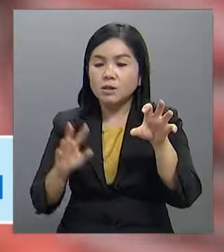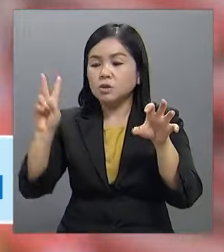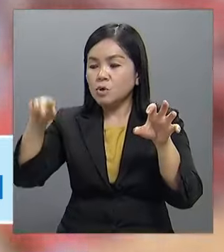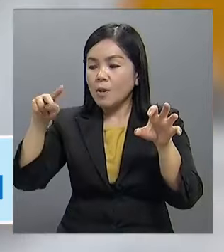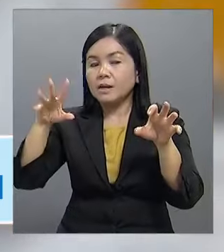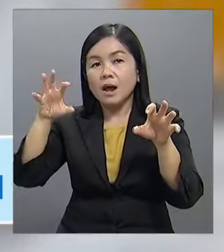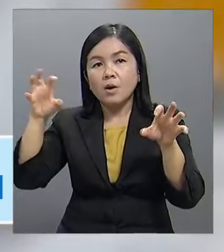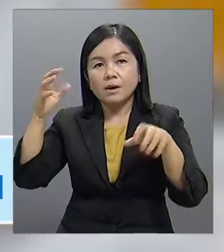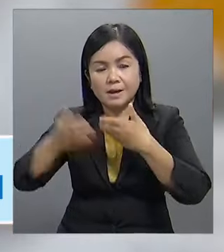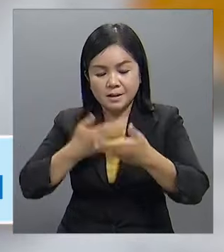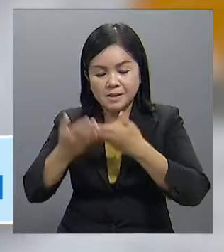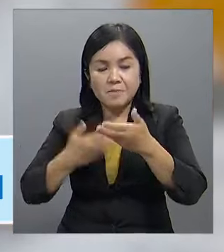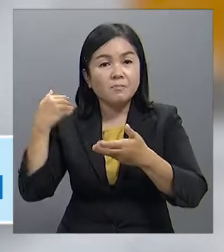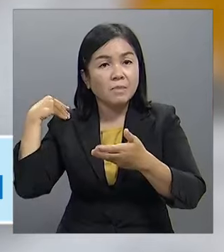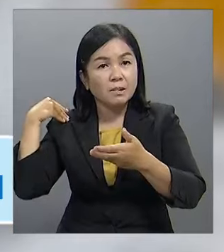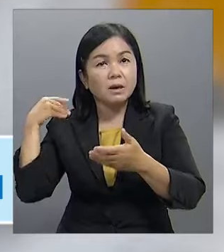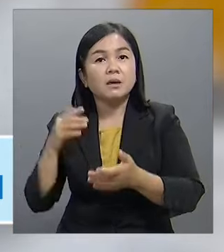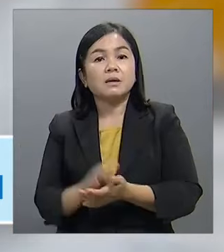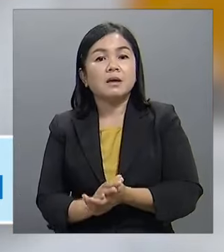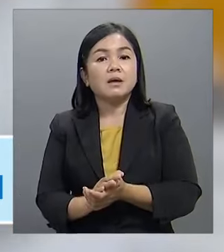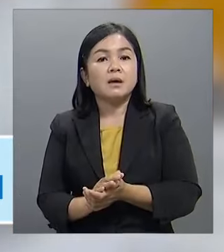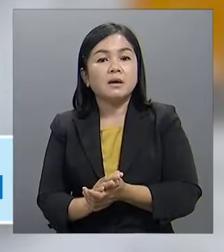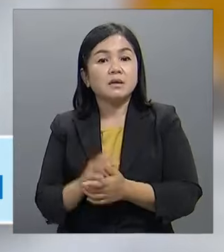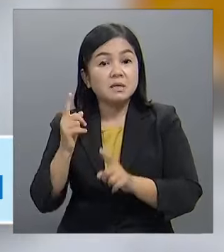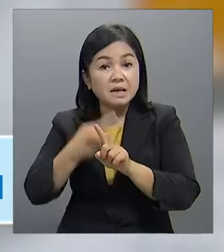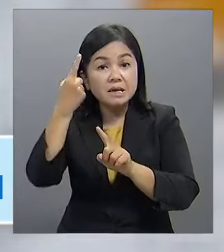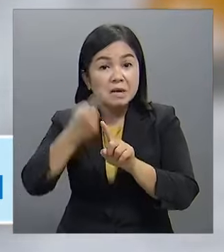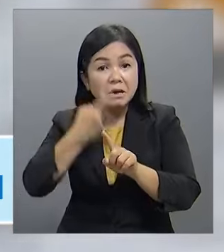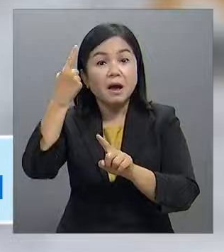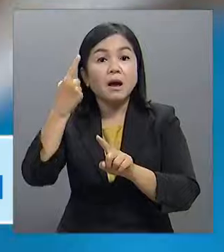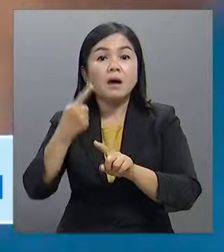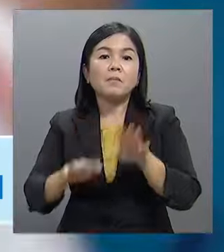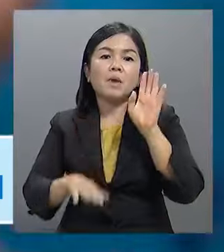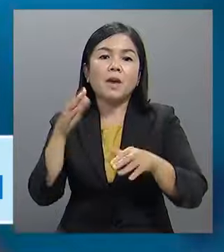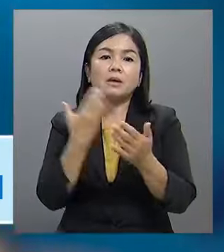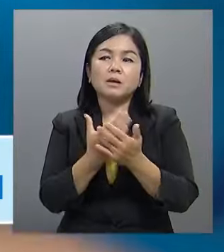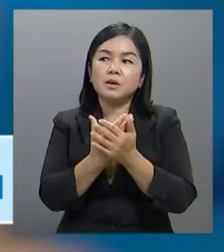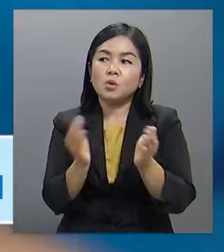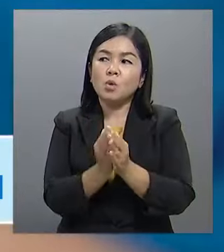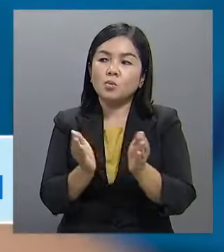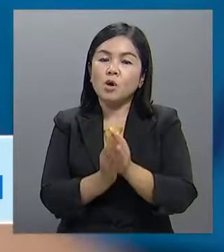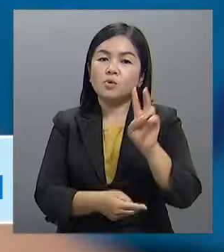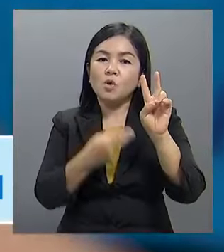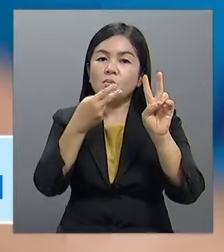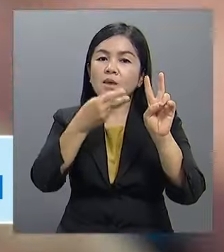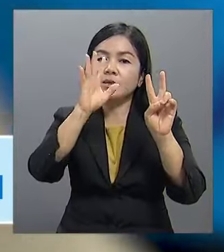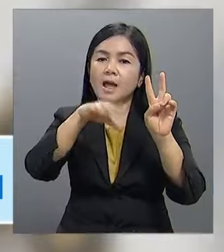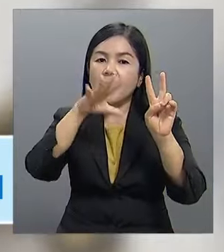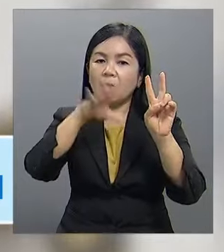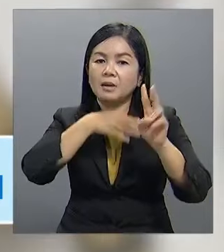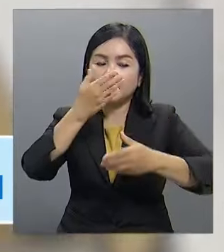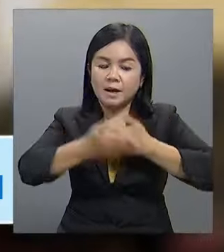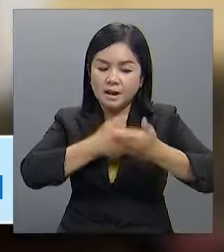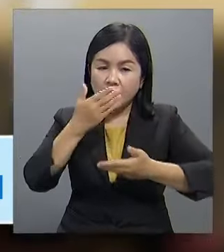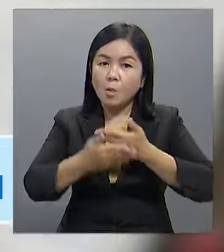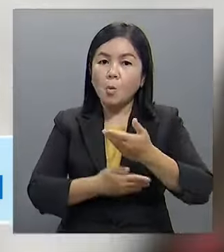คะและรายได้แต่ละเดือนตกแล้ว 25,000 บาทต่อเดือนค่ะ โอ้โหธรรมดาที่ไหนล่ะเ